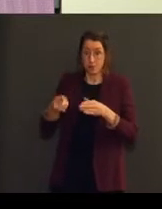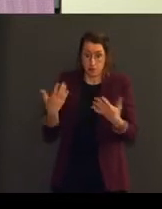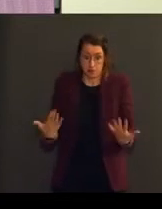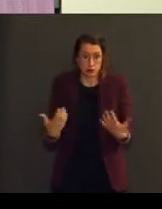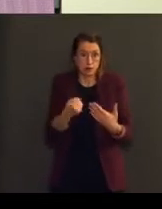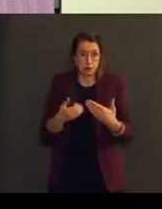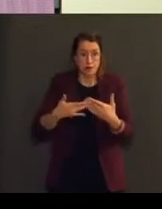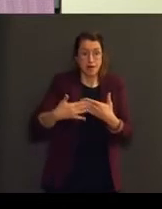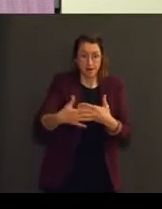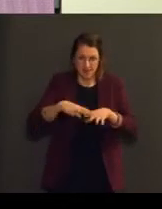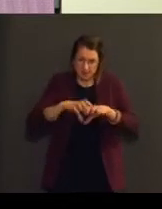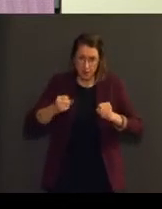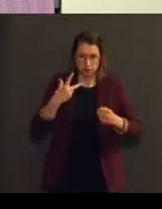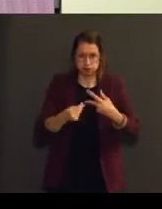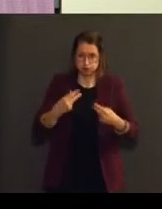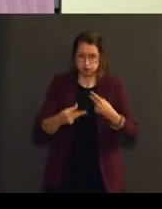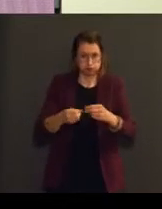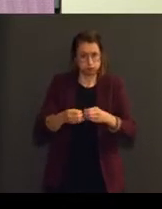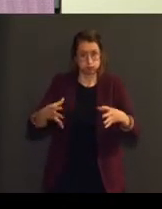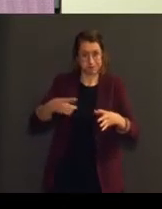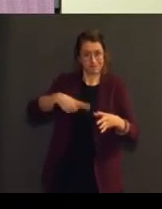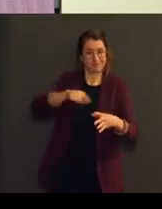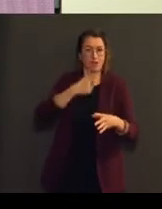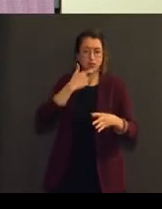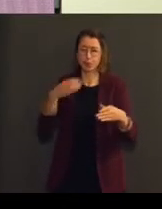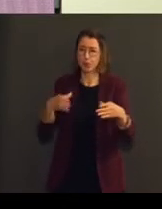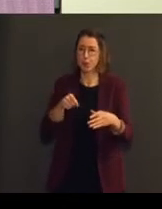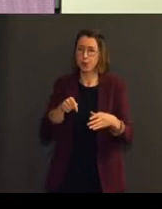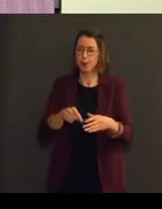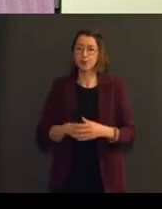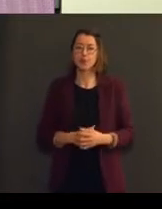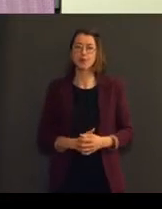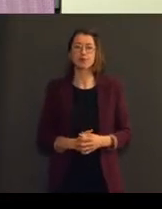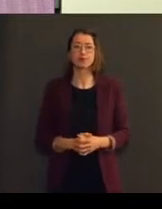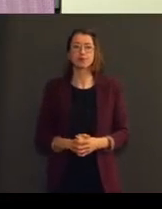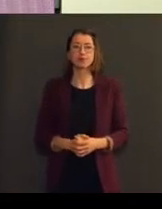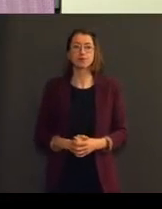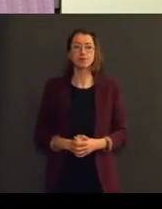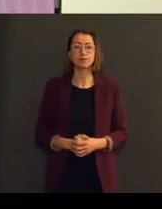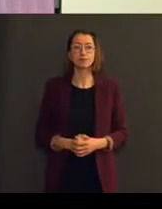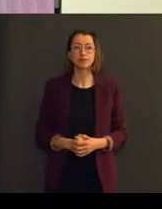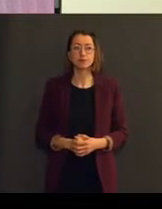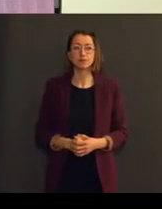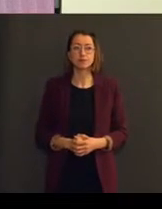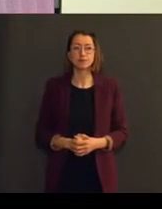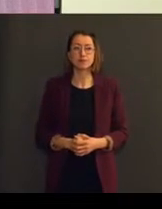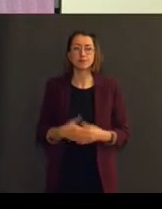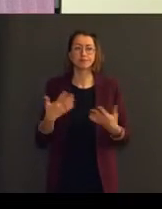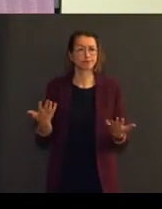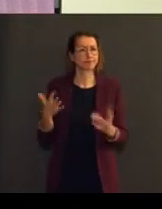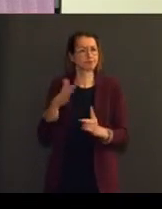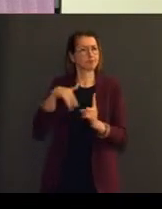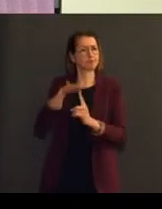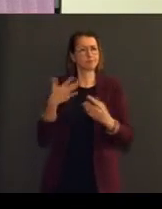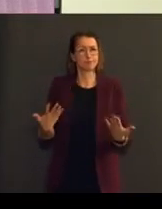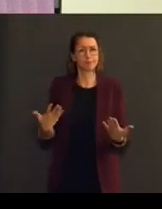de semaines encore, bien sûr, avant de pouvoir la finir. Dans ce contexte-là, il ne faut donc pas oublier les mesures